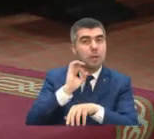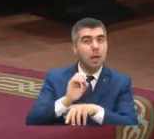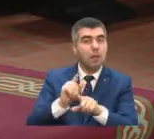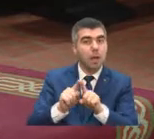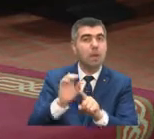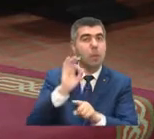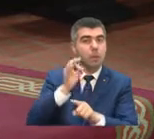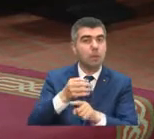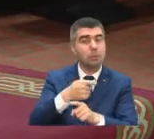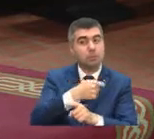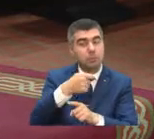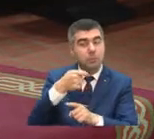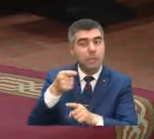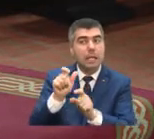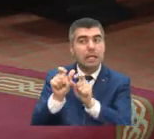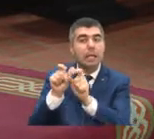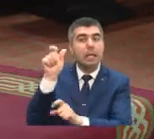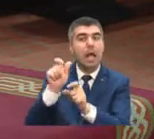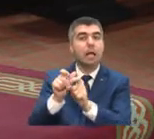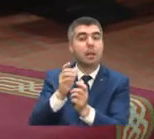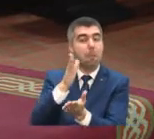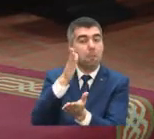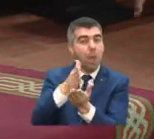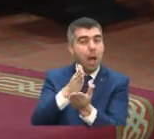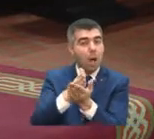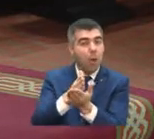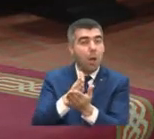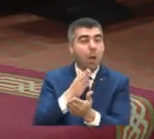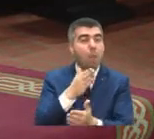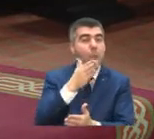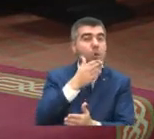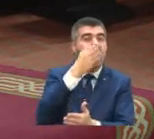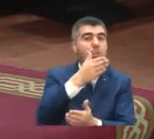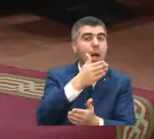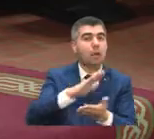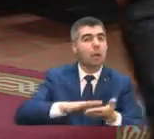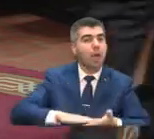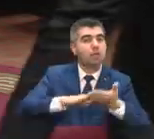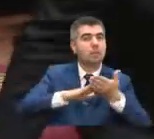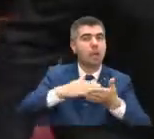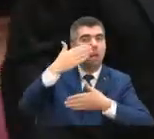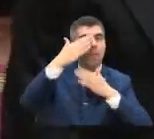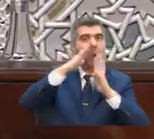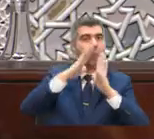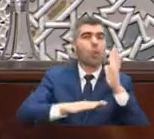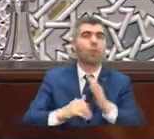في طريقة ناجحة من أجل ضمان المستقبل ديال ولادنا. شكرا.